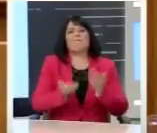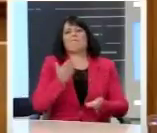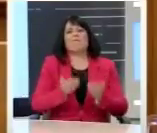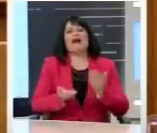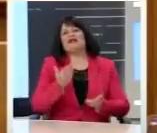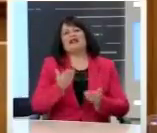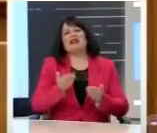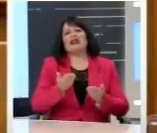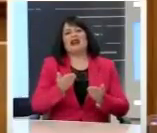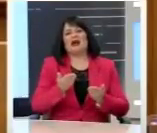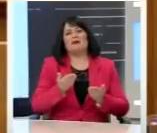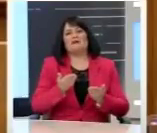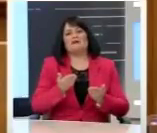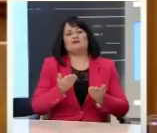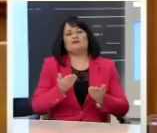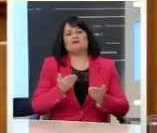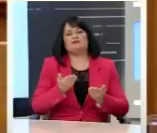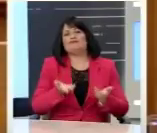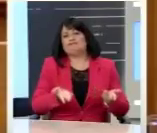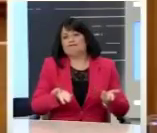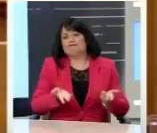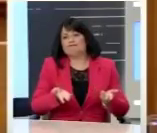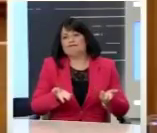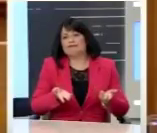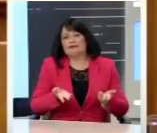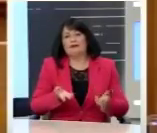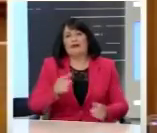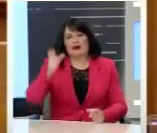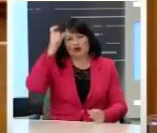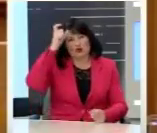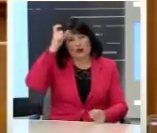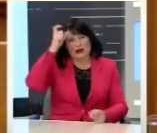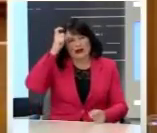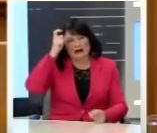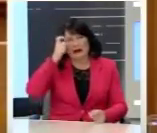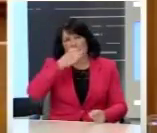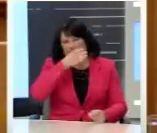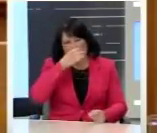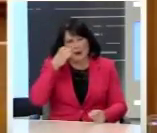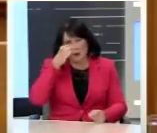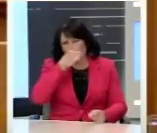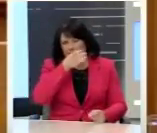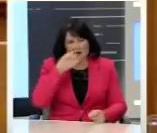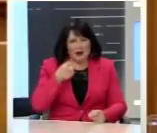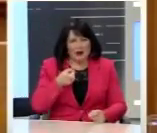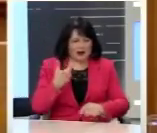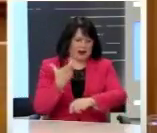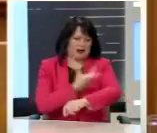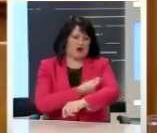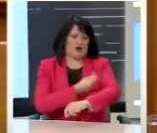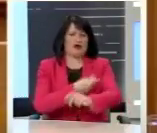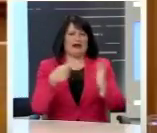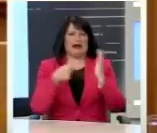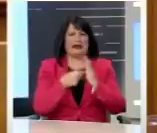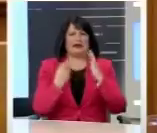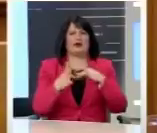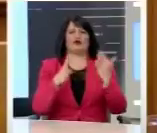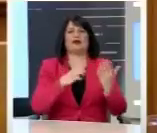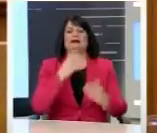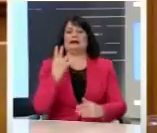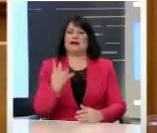Θεόφιλου Γεωργιάδη από τη ΜΙΤ. Η τουρκική ηρωίνη είναι αυτή που το